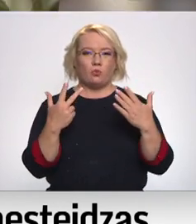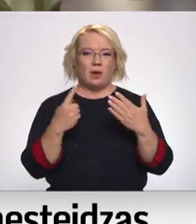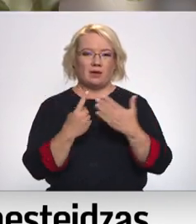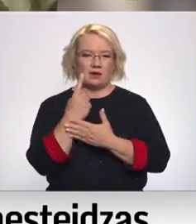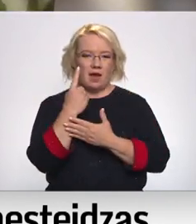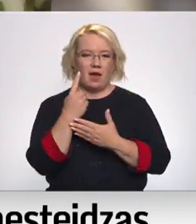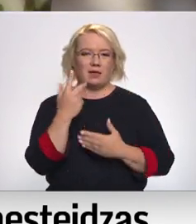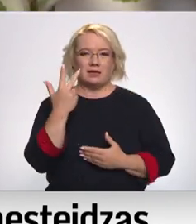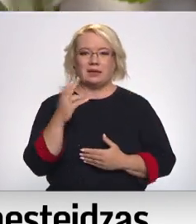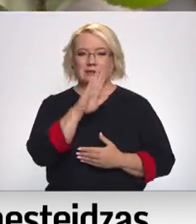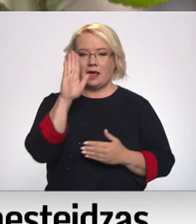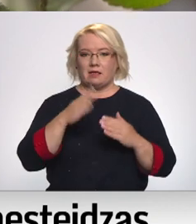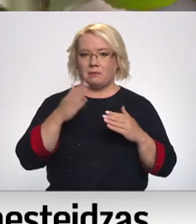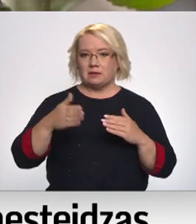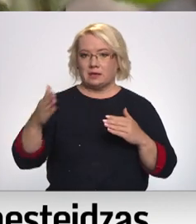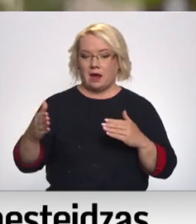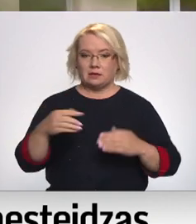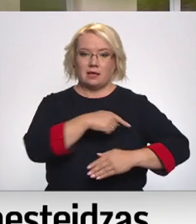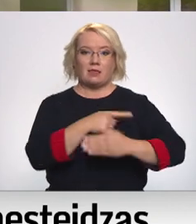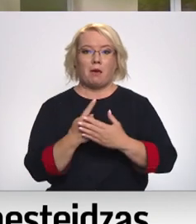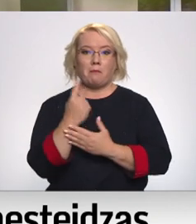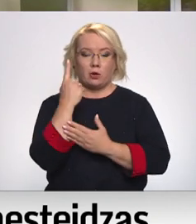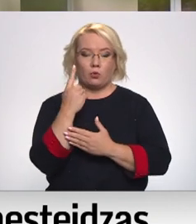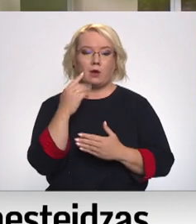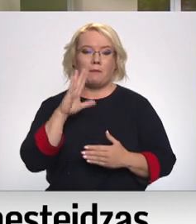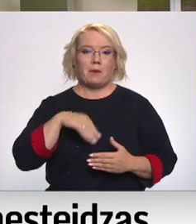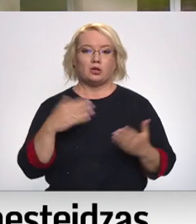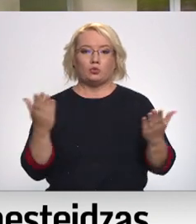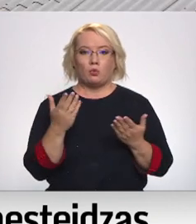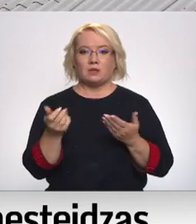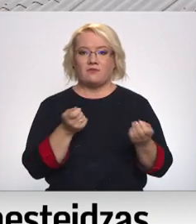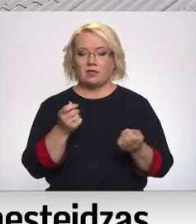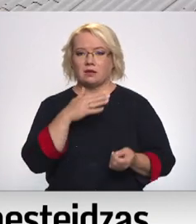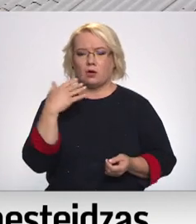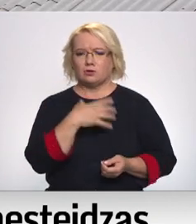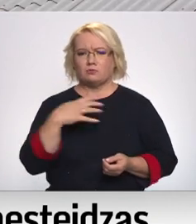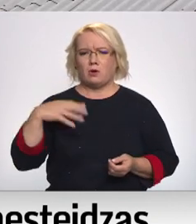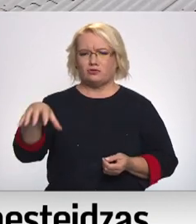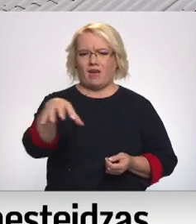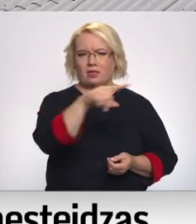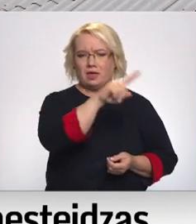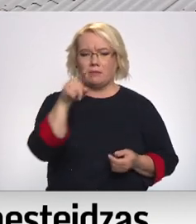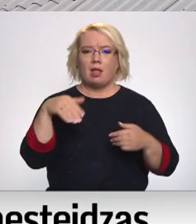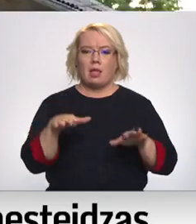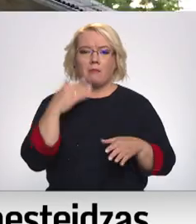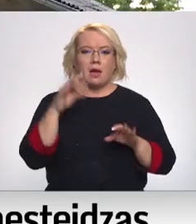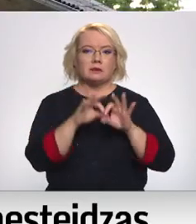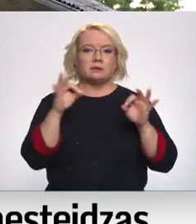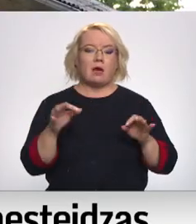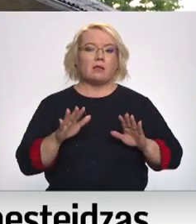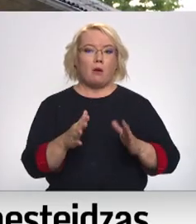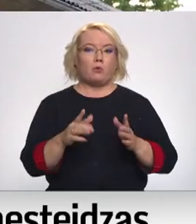vidēji 3 diennaktis pēc kārtas ir temperatūras atzīme, pēc kuras vadās daudzas pašvaldības, lemjot, kad atsākta apkuras